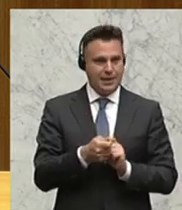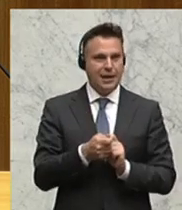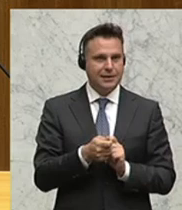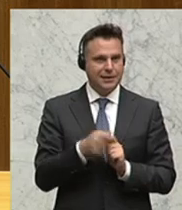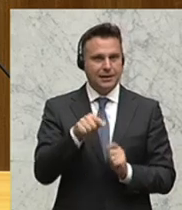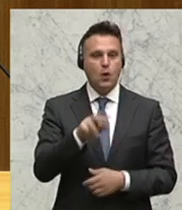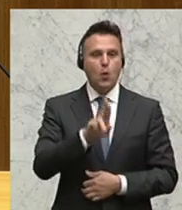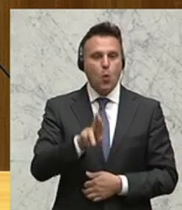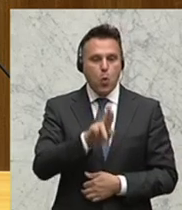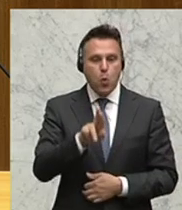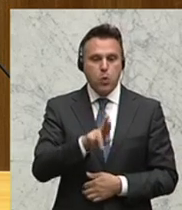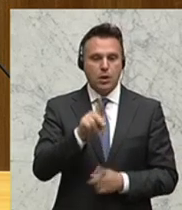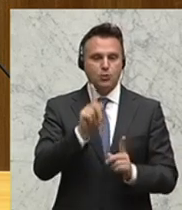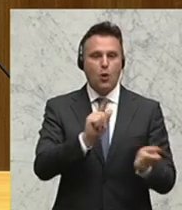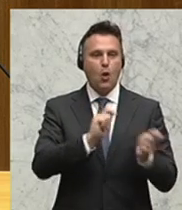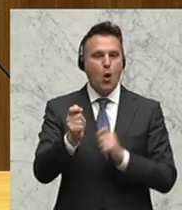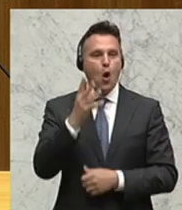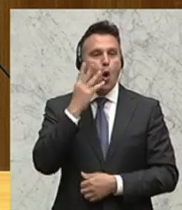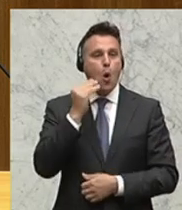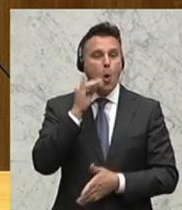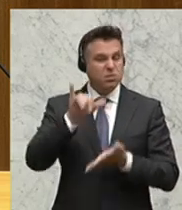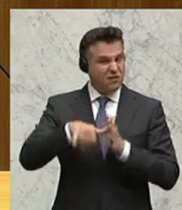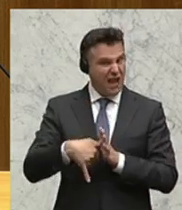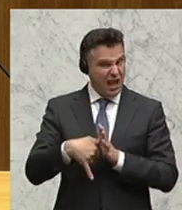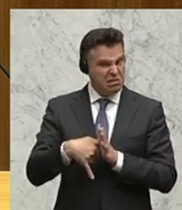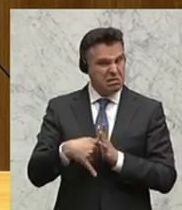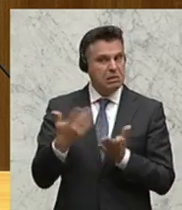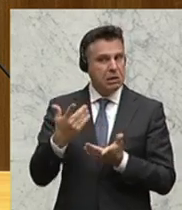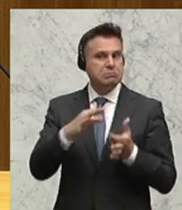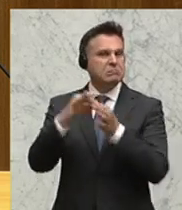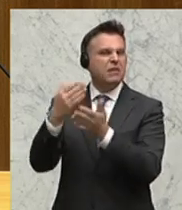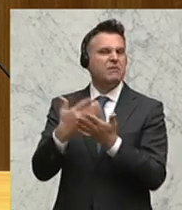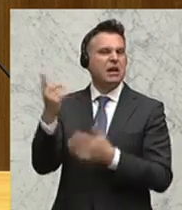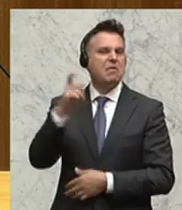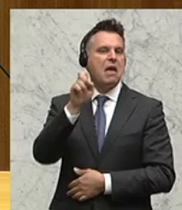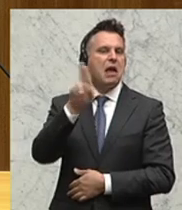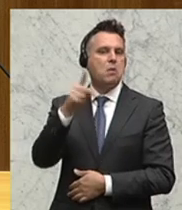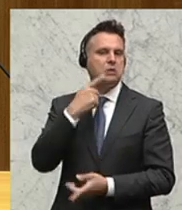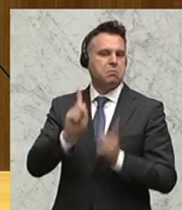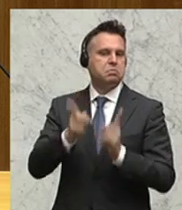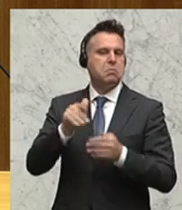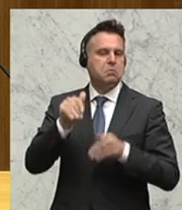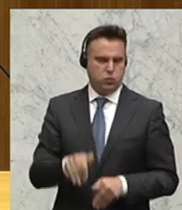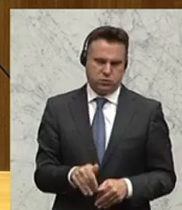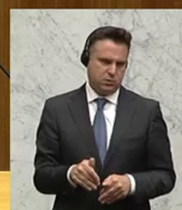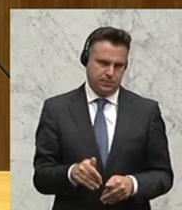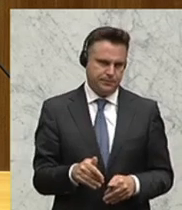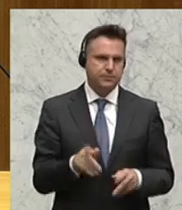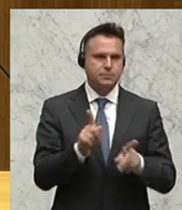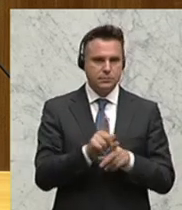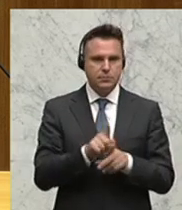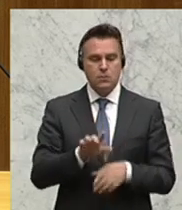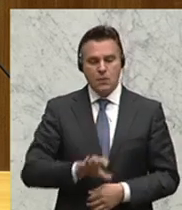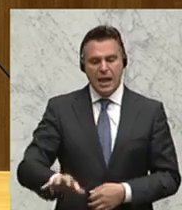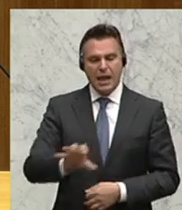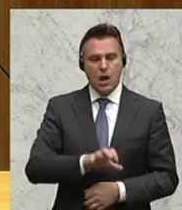aus dem Uhudler ein Obstwein wird und damit diesen europäischen Regularien entspricht. Und der zweite wichtige Punkt ist, dass es eine